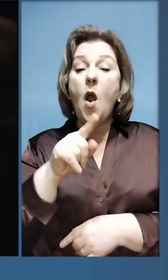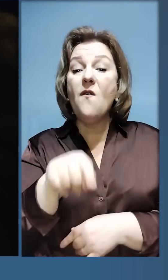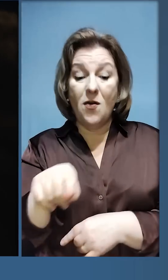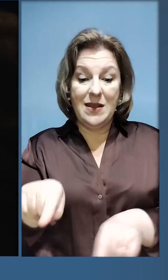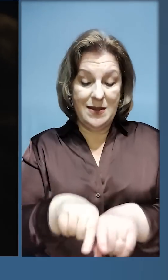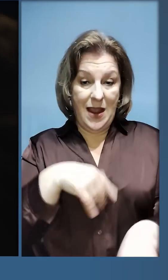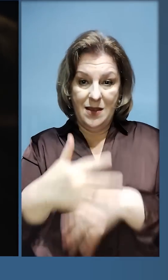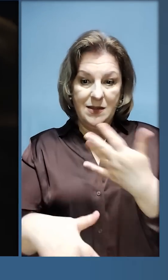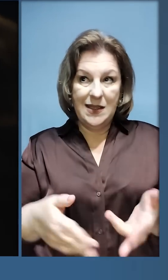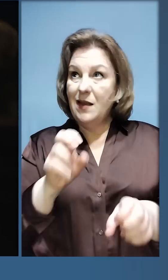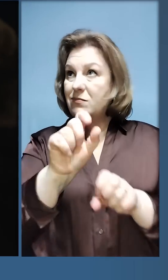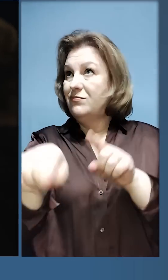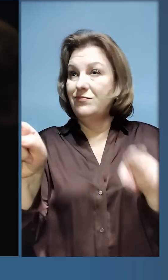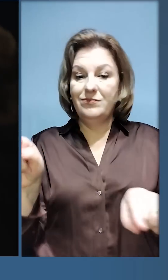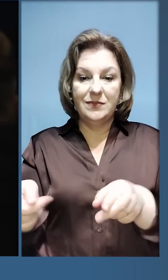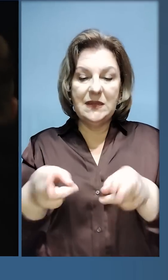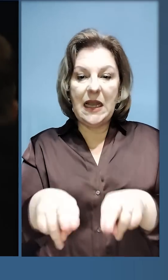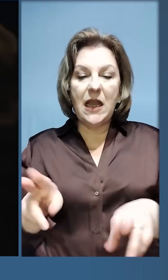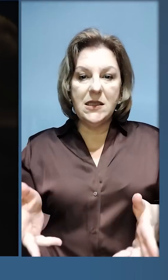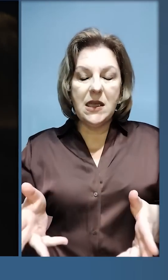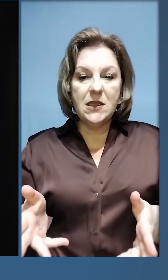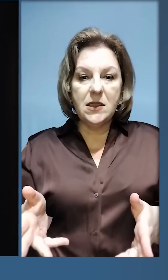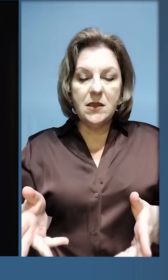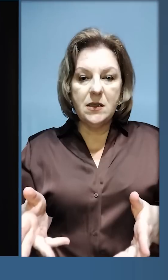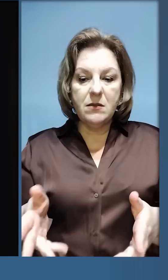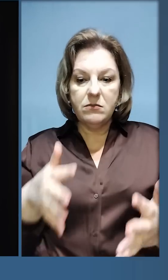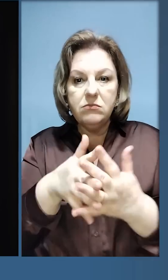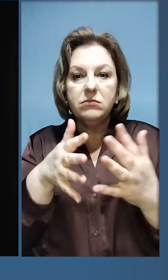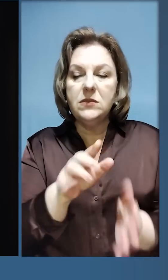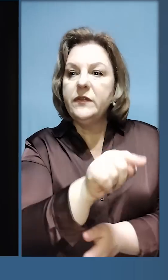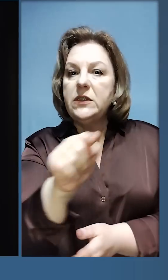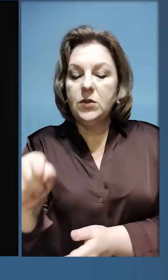– вони наробили, як то кажуть, наслідили. Да? Вже